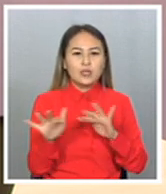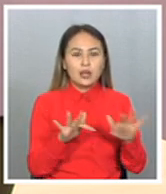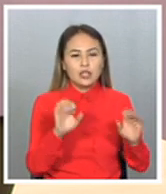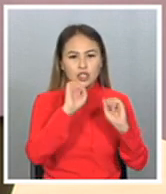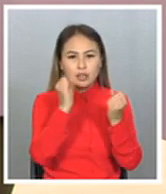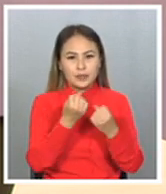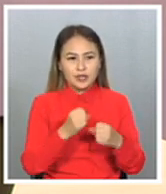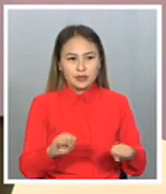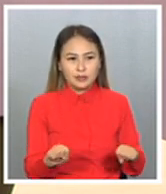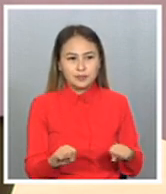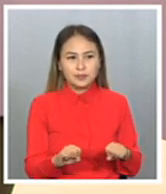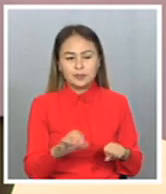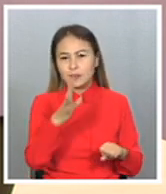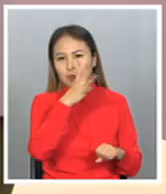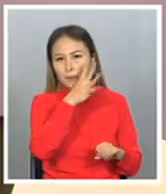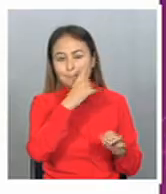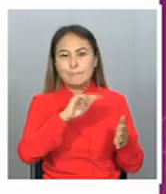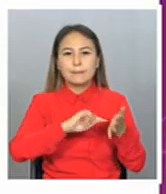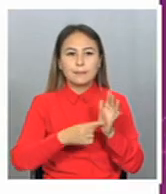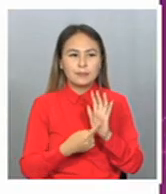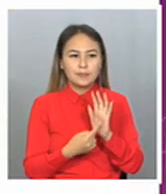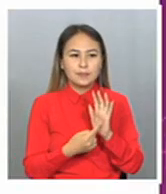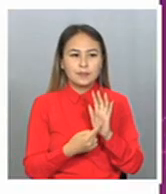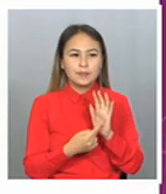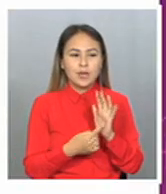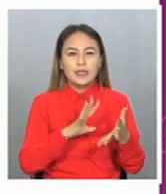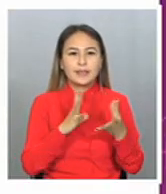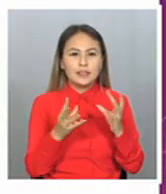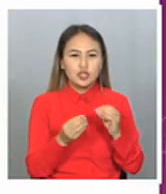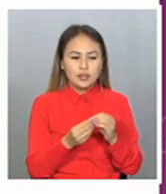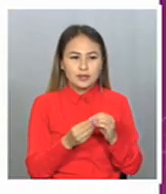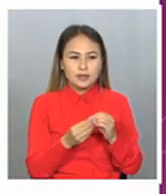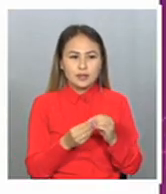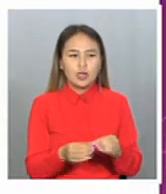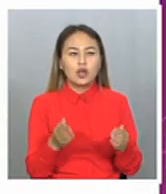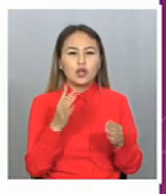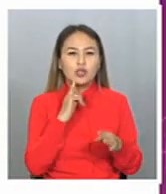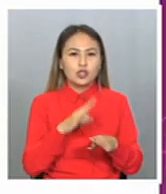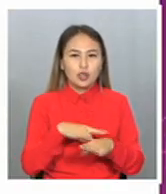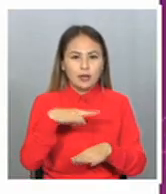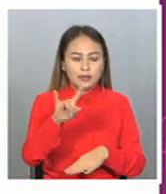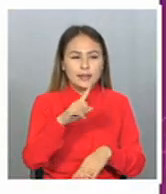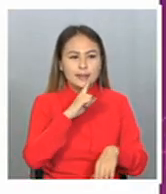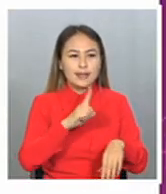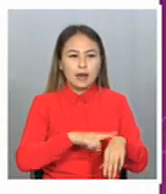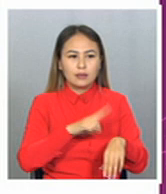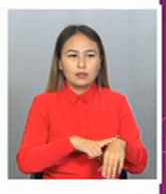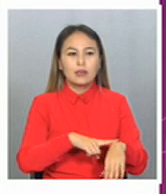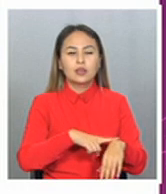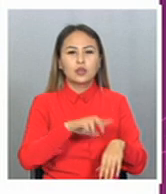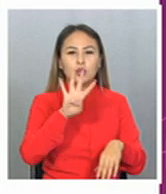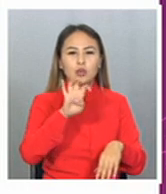жылдамдығын уақытқа көбейттік. Нәтижесінде ұшақтың сағатына 400